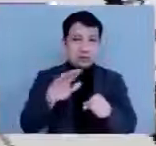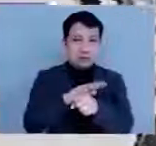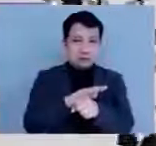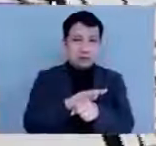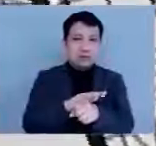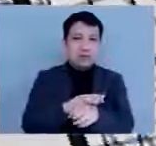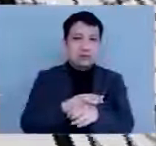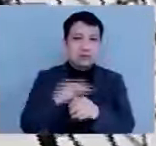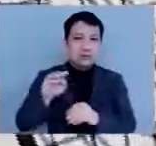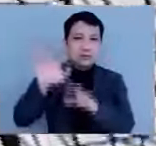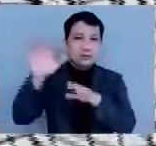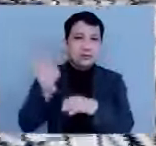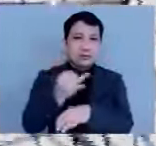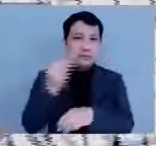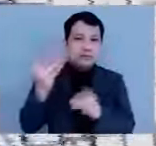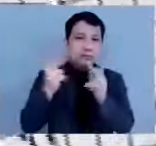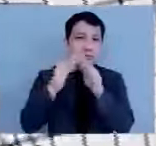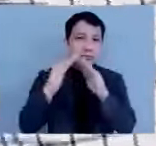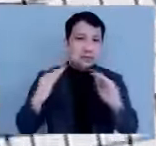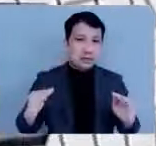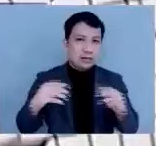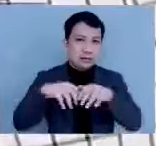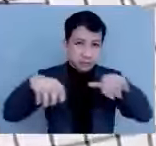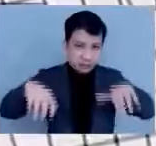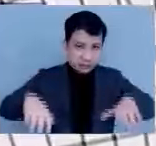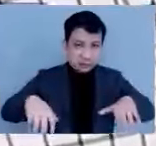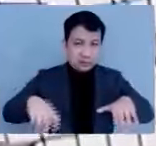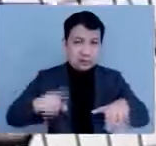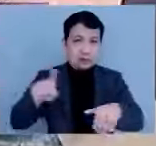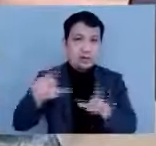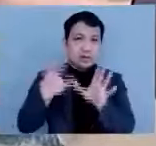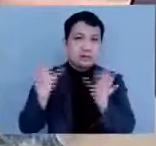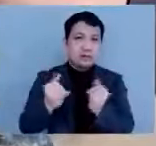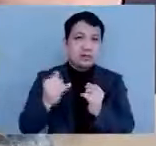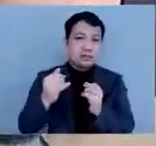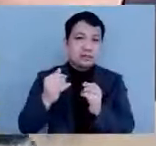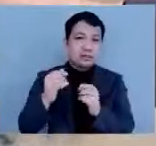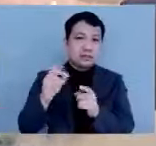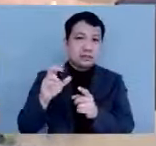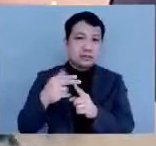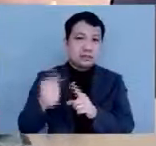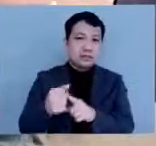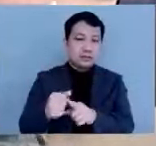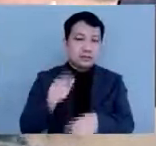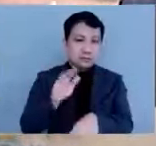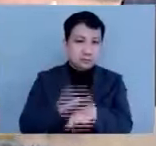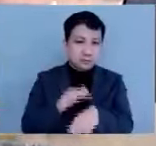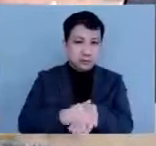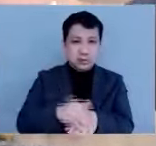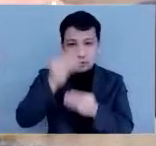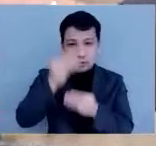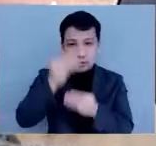tuktok nito ang ilang bahay na ang katabi ay ang mismong barangay hall. We already warned them na mag-prepare na. Parang